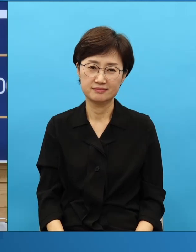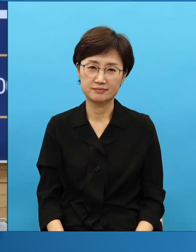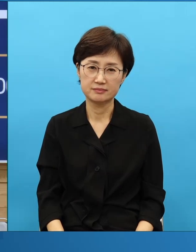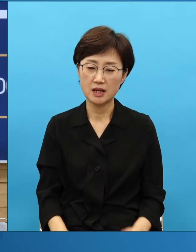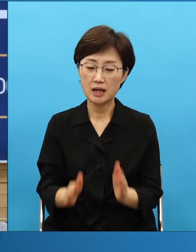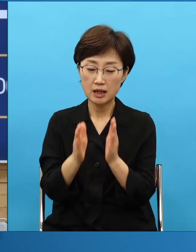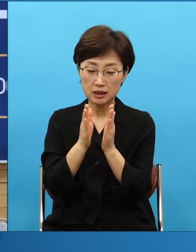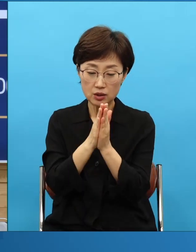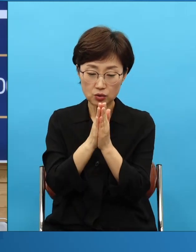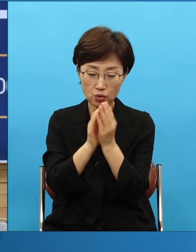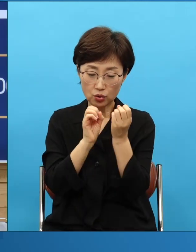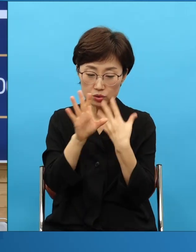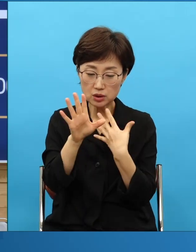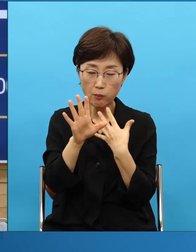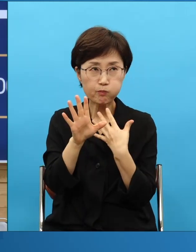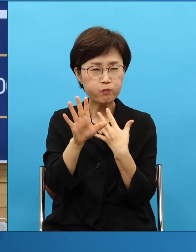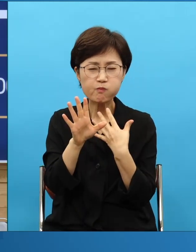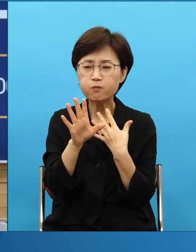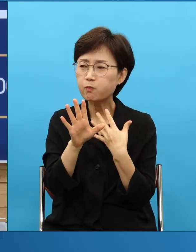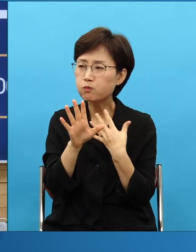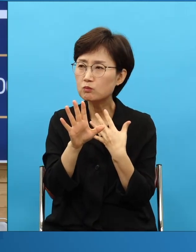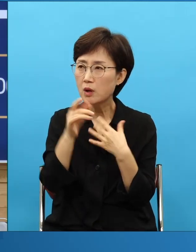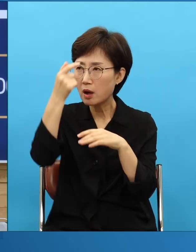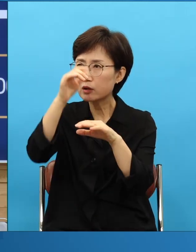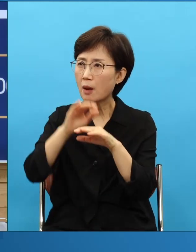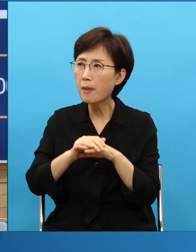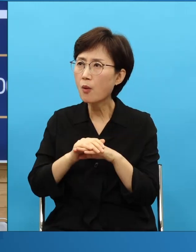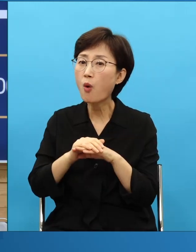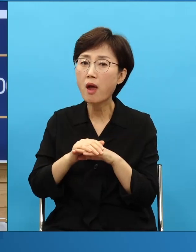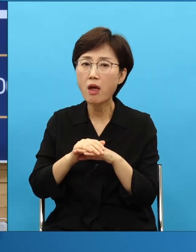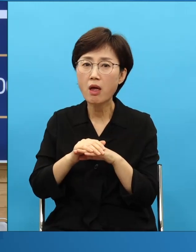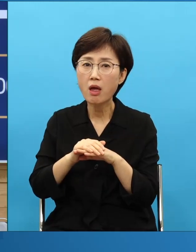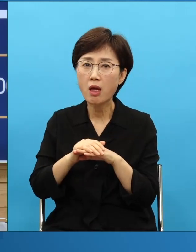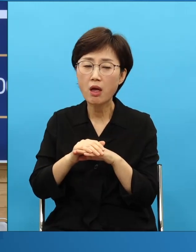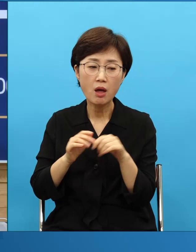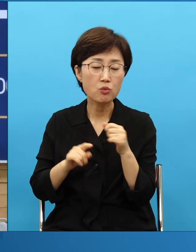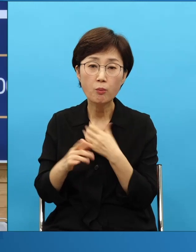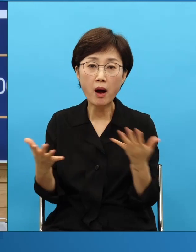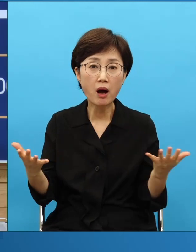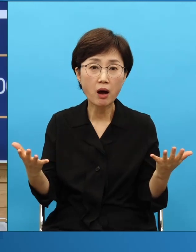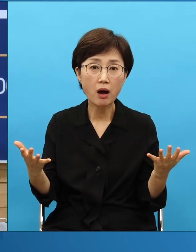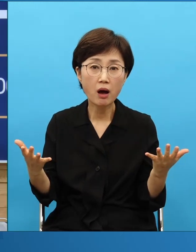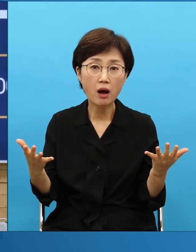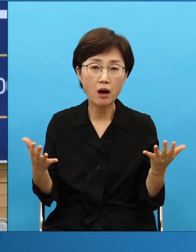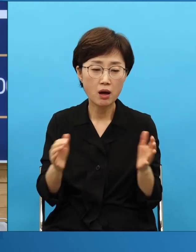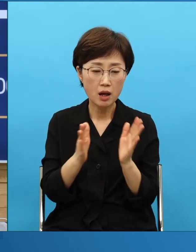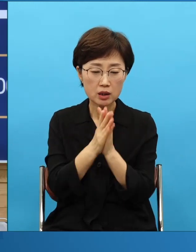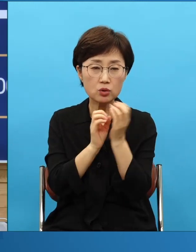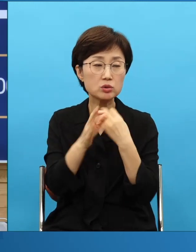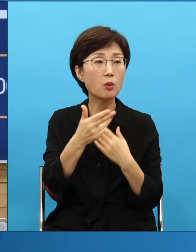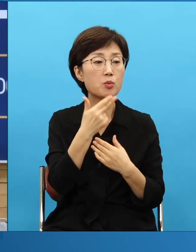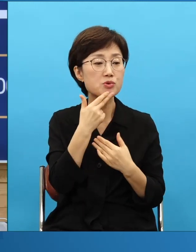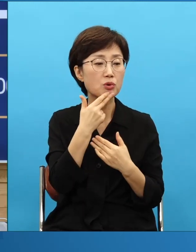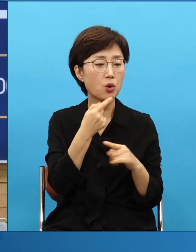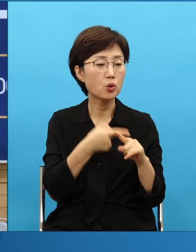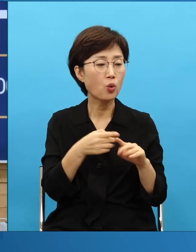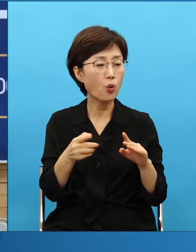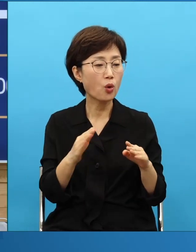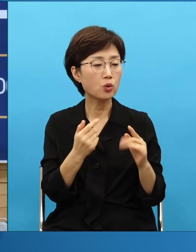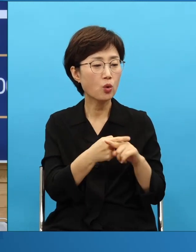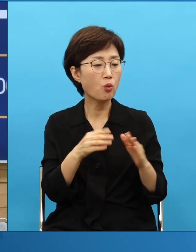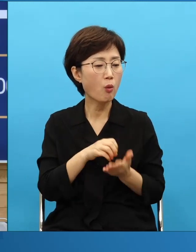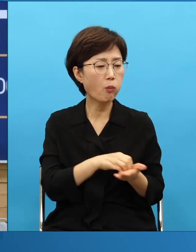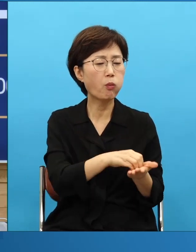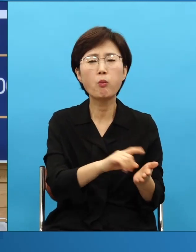받으면요. 뭐 때문에 예배드리고 뭐 때문에 교회 다닙니까? When you cannot receive answers, for what reason will you come to the church? For what reason will you